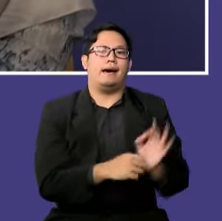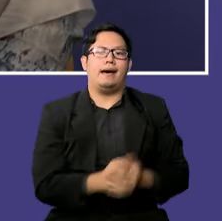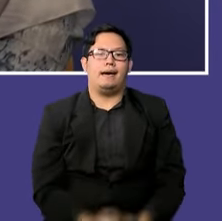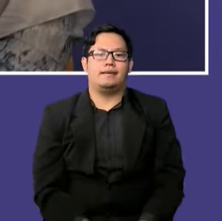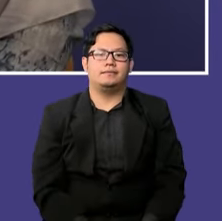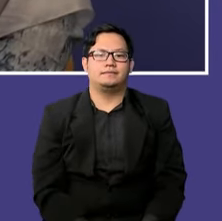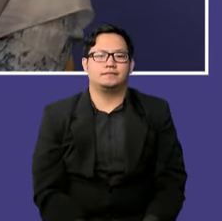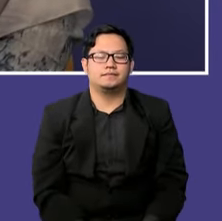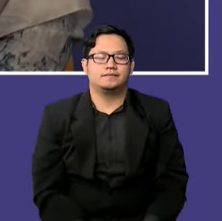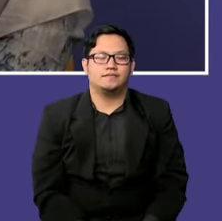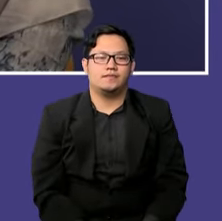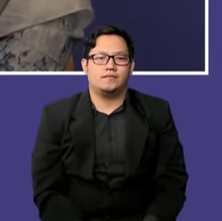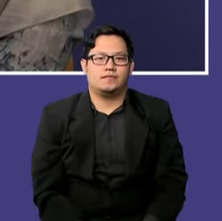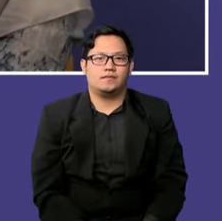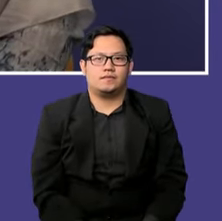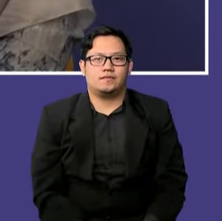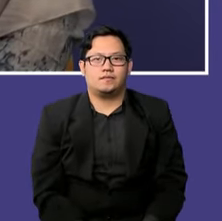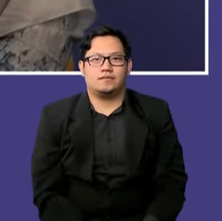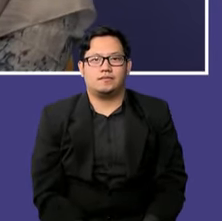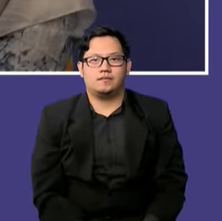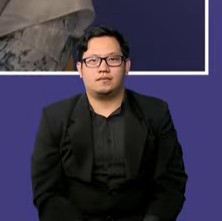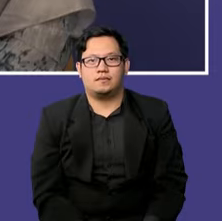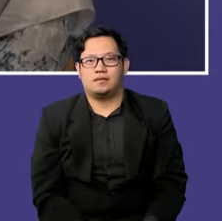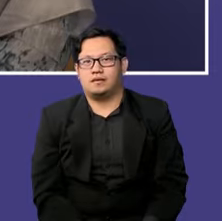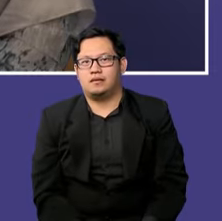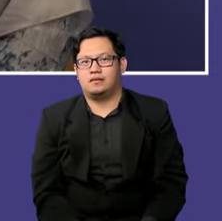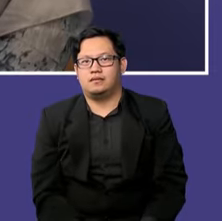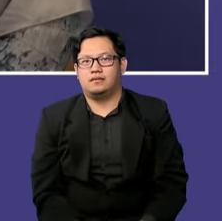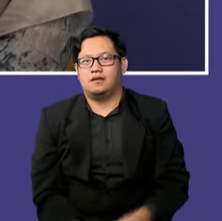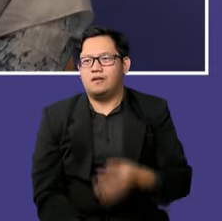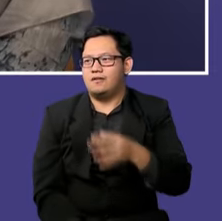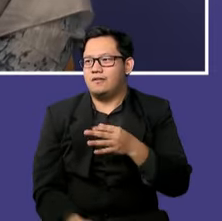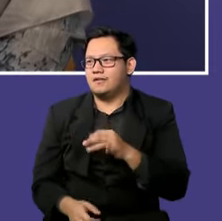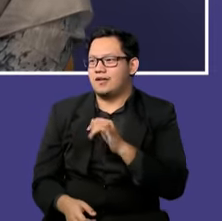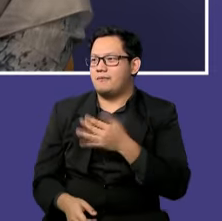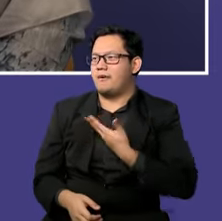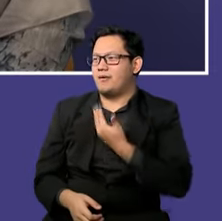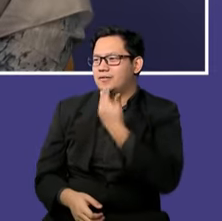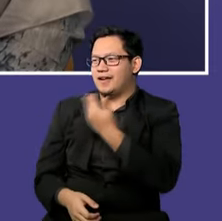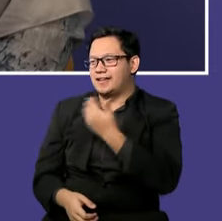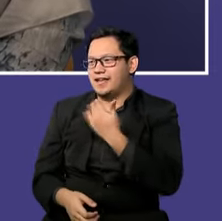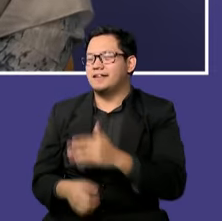Sorry berhembus terletak Mbak saya juga pernah langsung